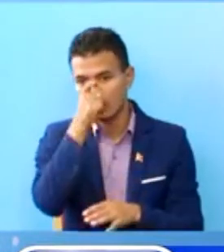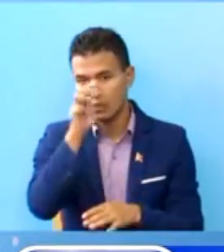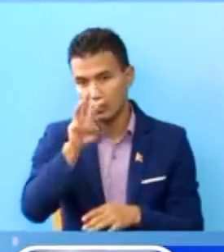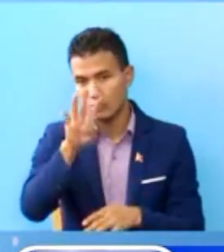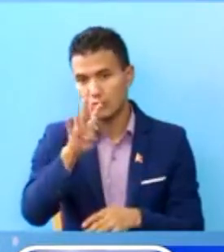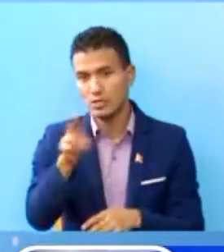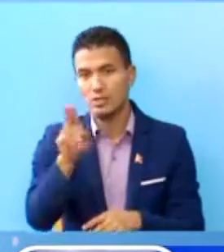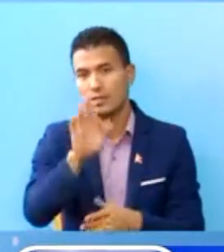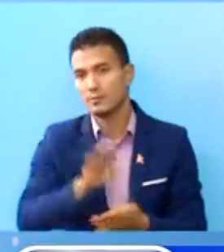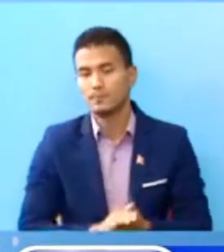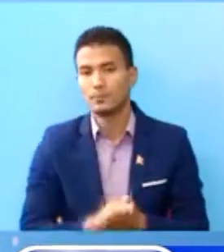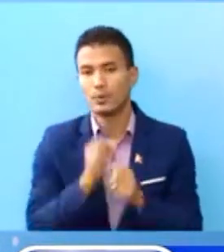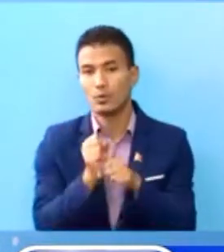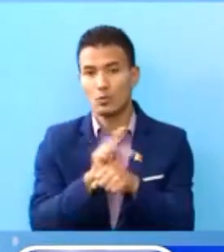छ।